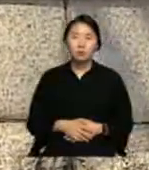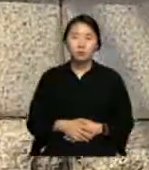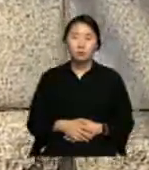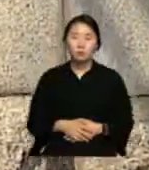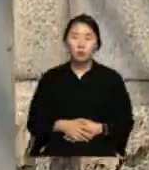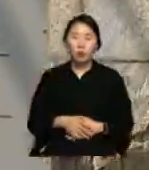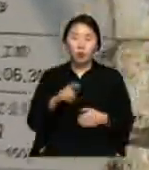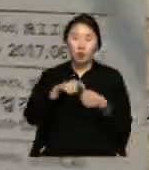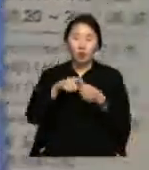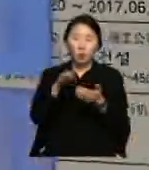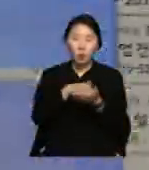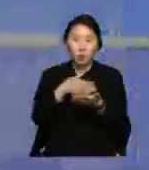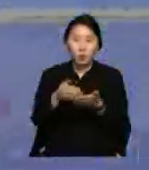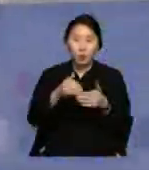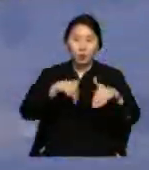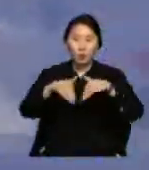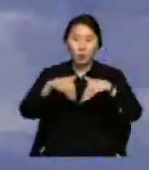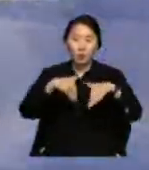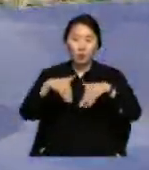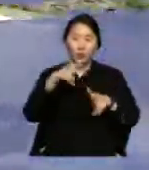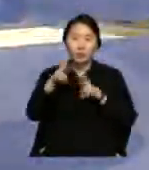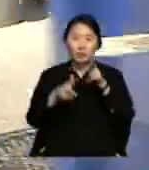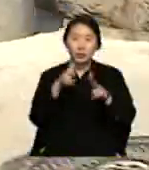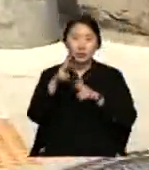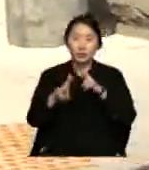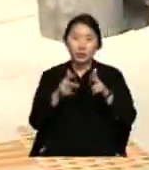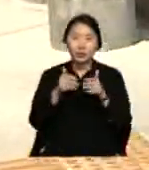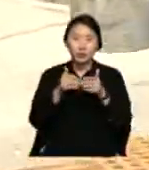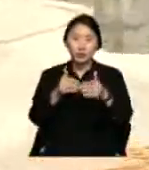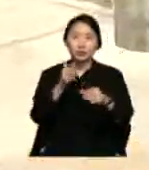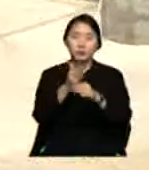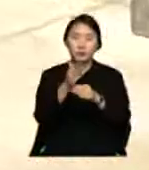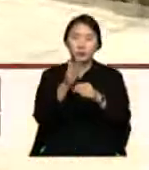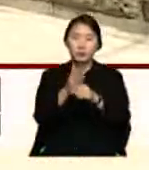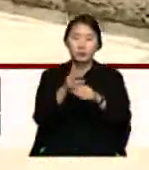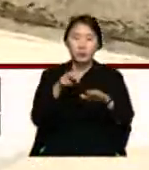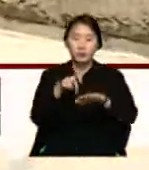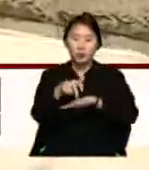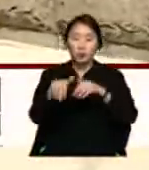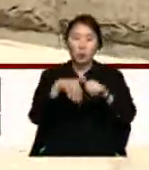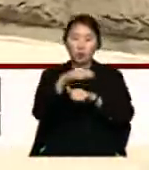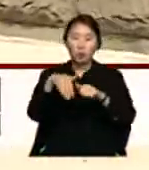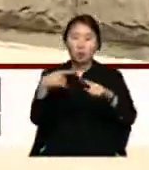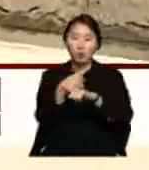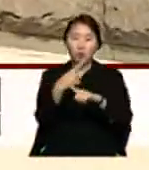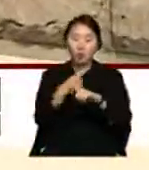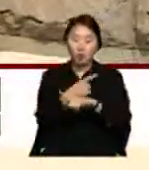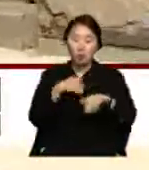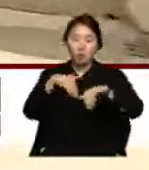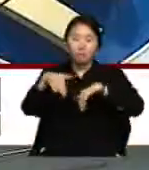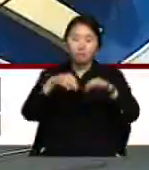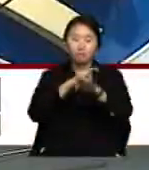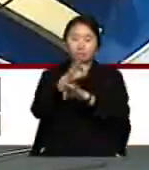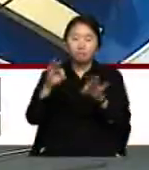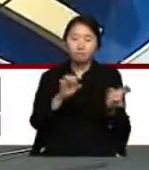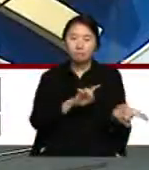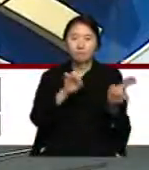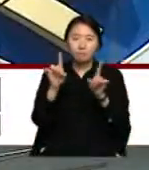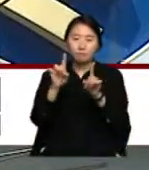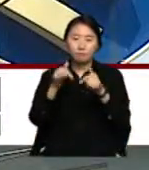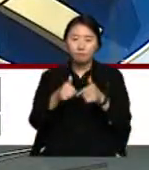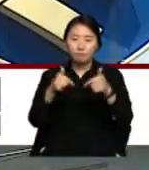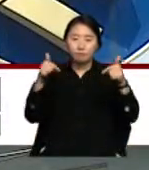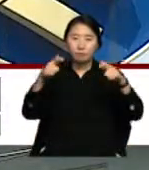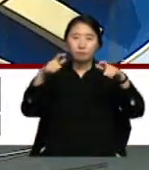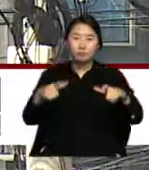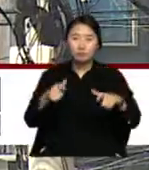신당동 떡볶이 골목 거리 개선 사업이 진행되고 있는 곳입니다 후행 환경을 개선해 떡볶이 골목에 상권을 활성화하고 이